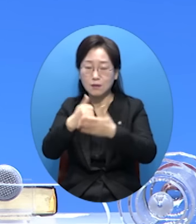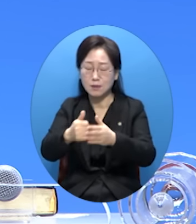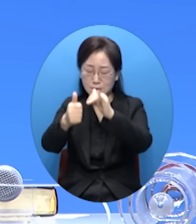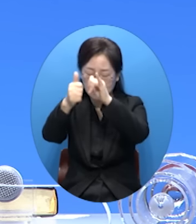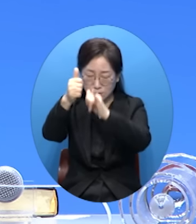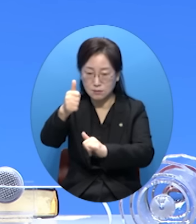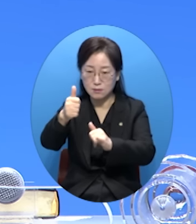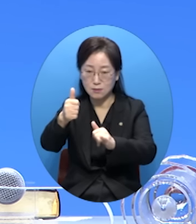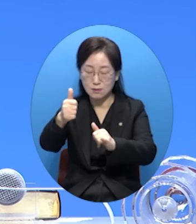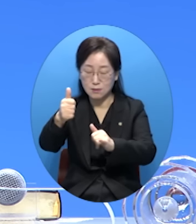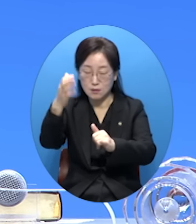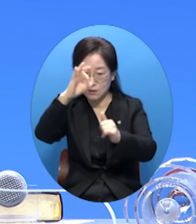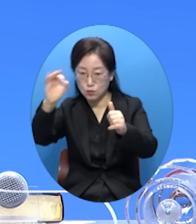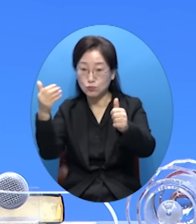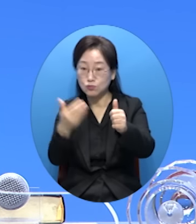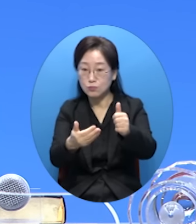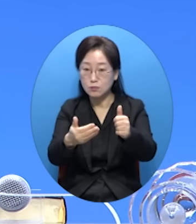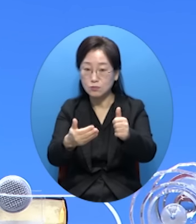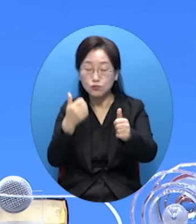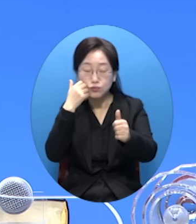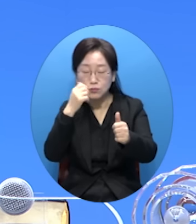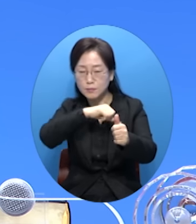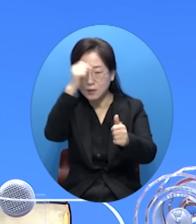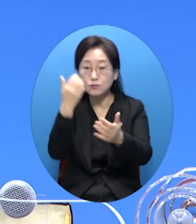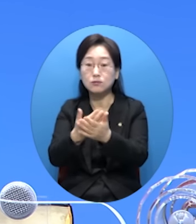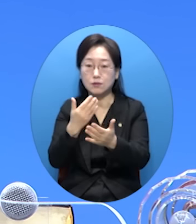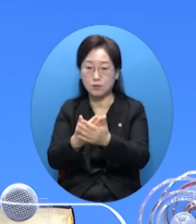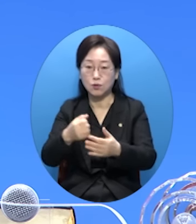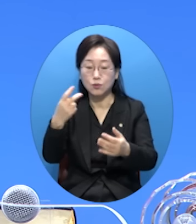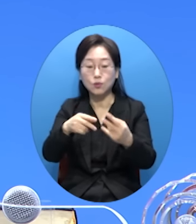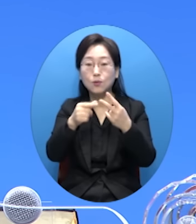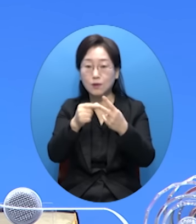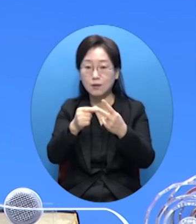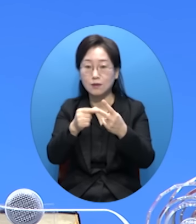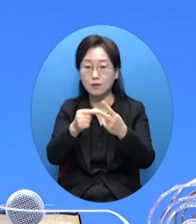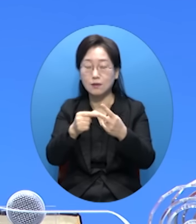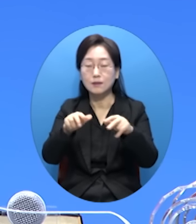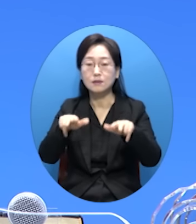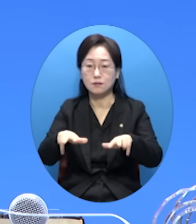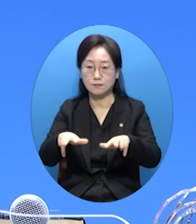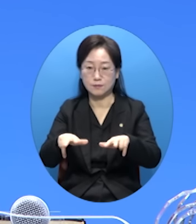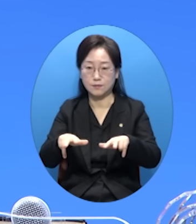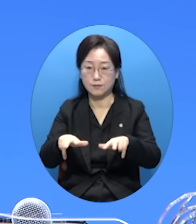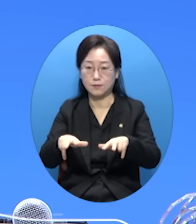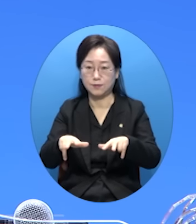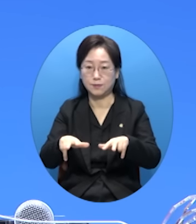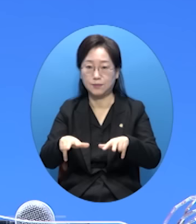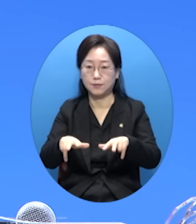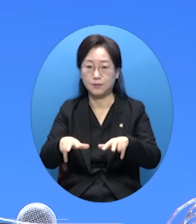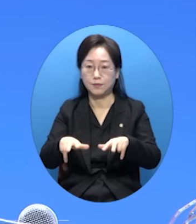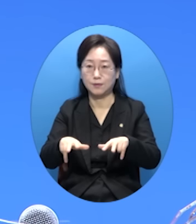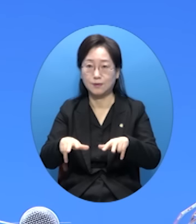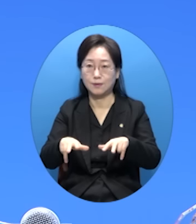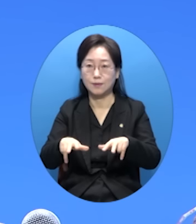하나님 앞에 인정받는 사람을 세워주도록 기도하고, 또 하나 기도 제목이 있습니다. 지금